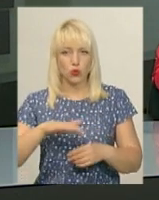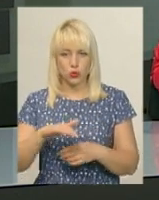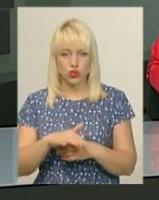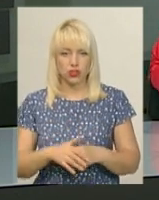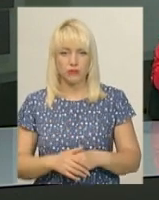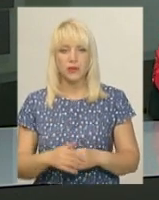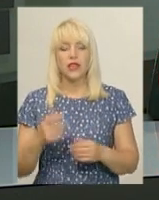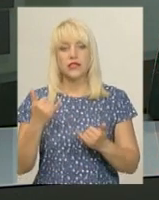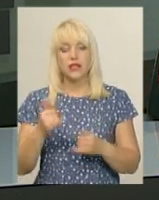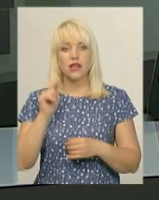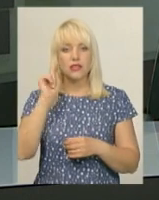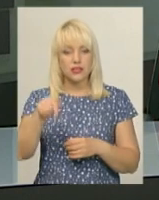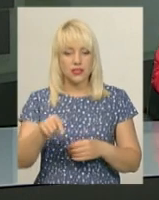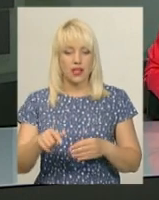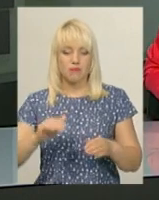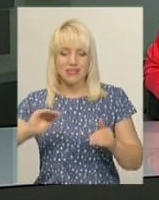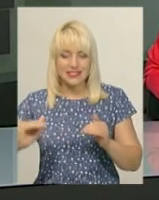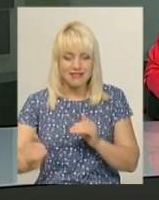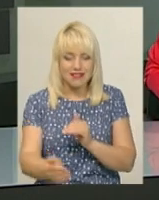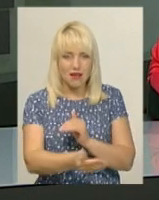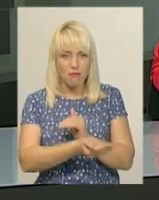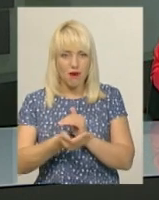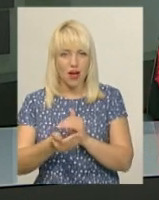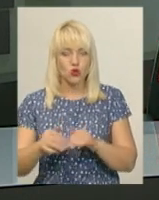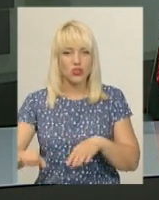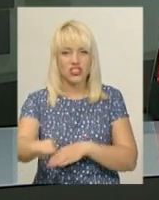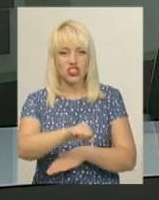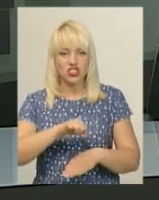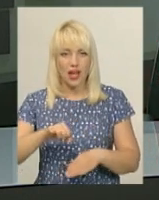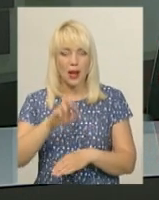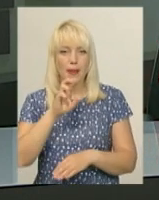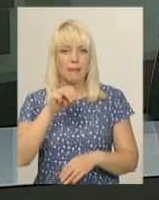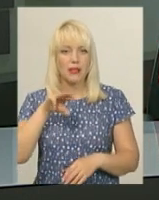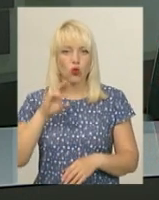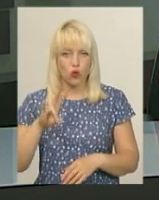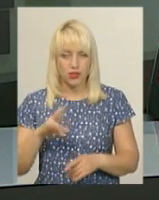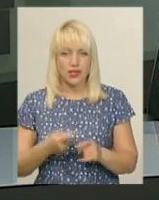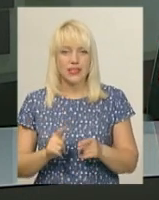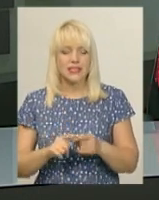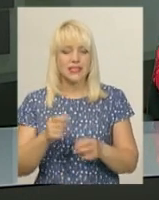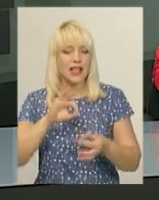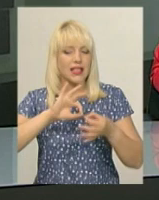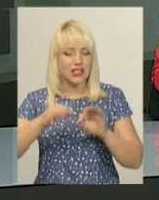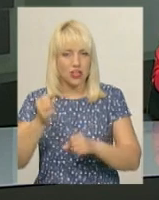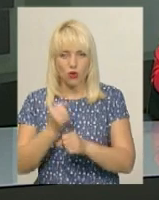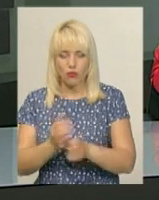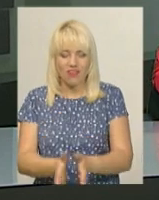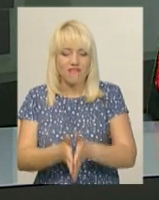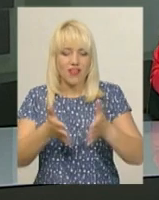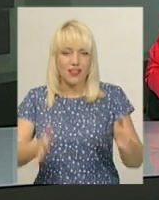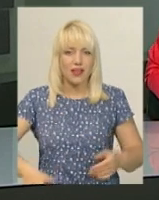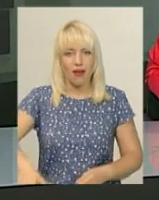Ковальчук. Зараз там знімають верхній шар асфальтно-бетонного покриття. Микола Ковальчук каже, роботи складні через велику площу